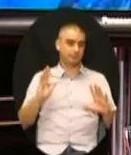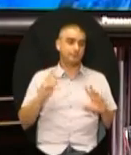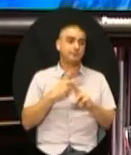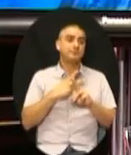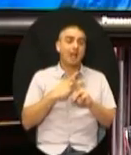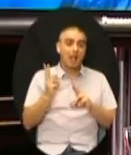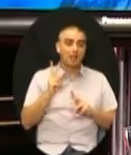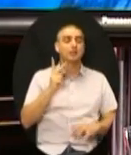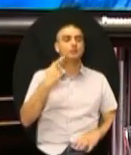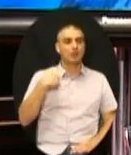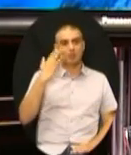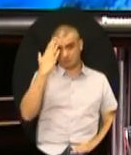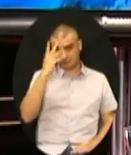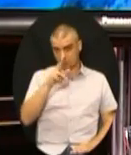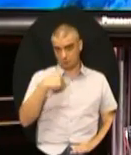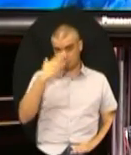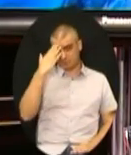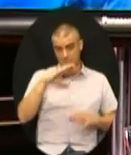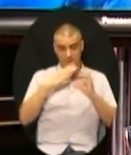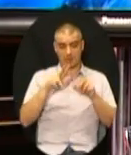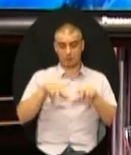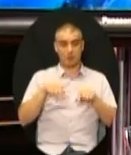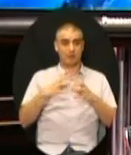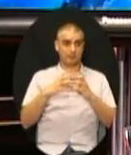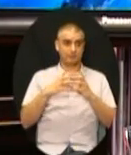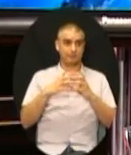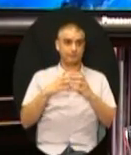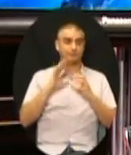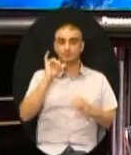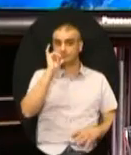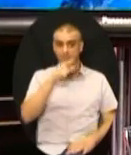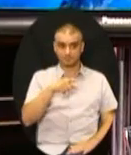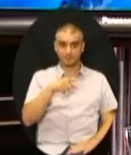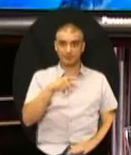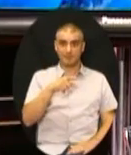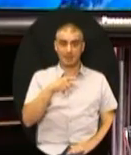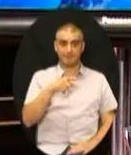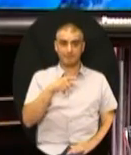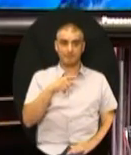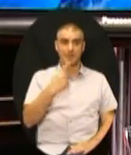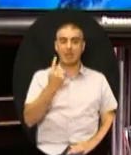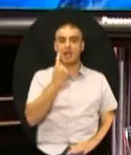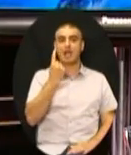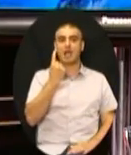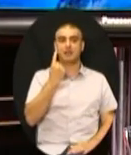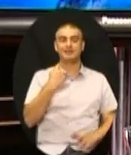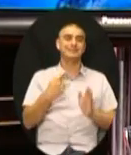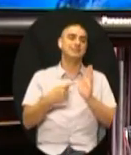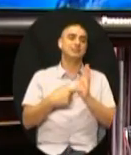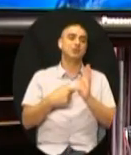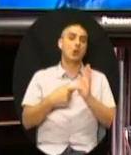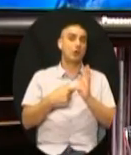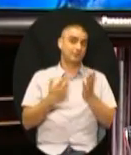אלא שאנחנו מכירים, כמו שאנחנו מכירים בכדור הארץ, מים הם אחד